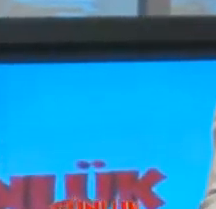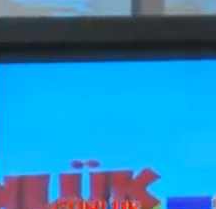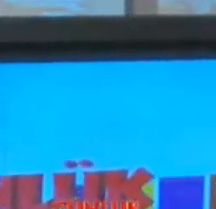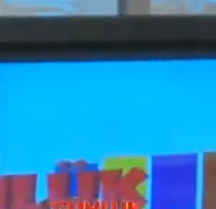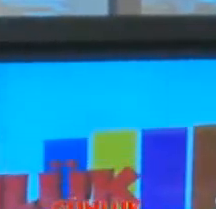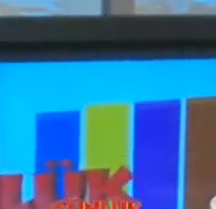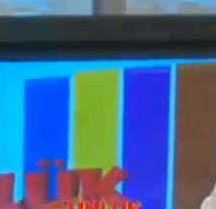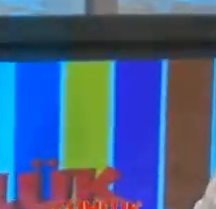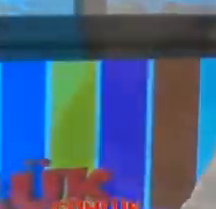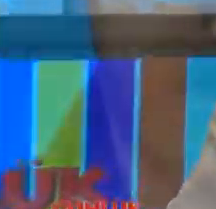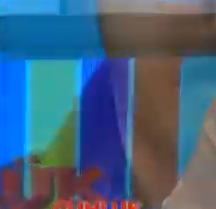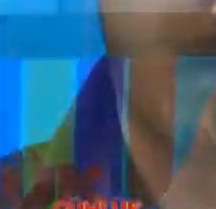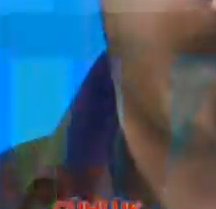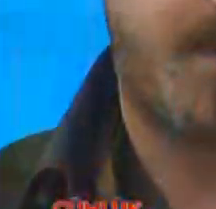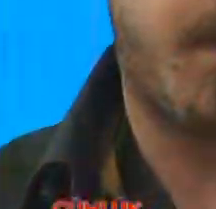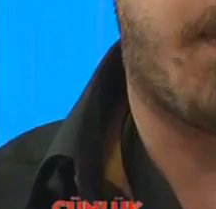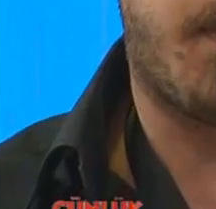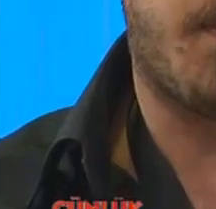seferinden.